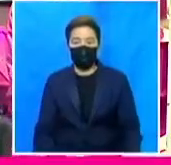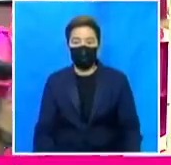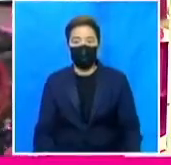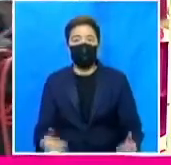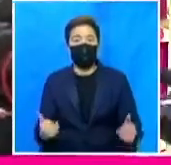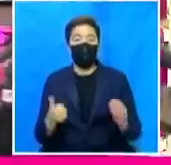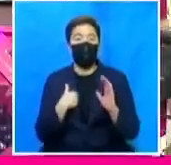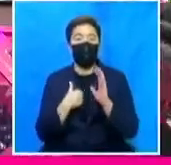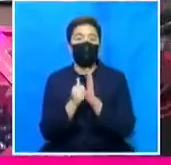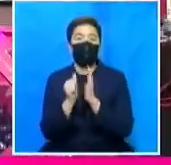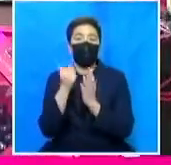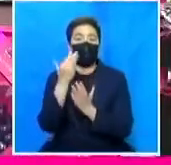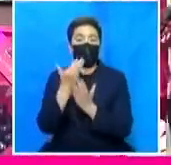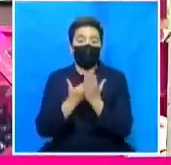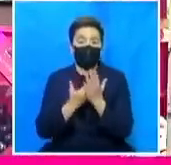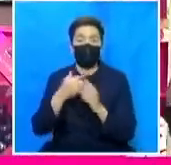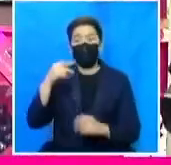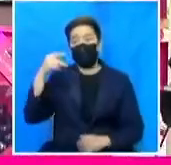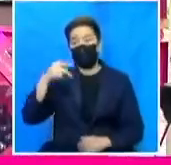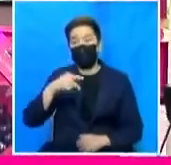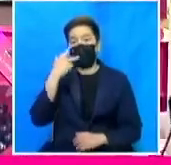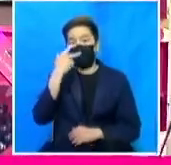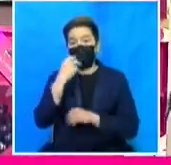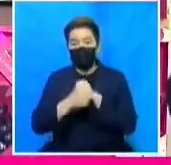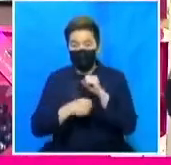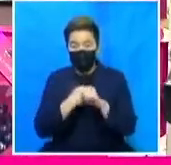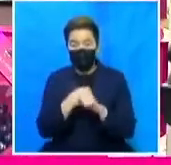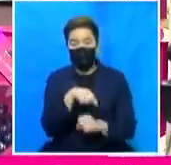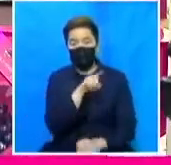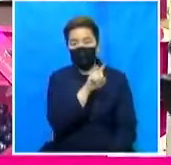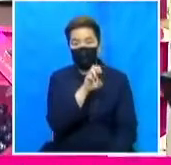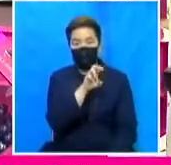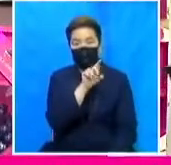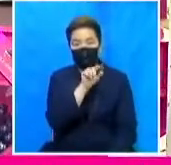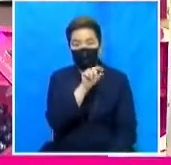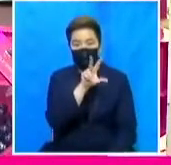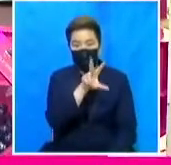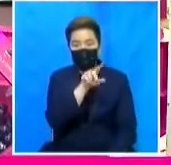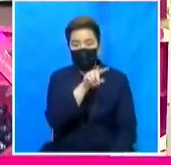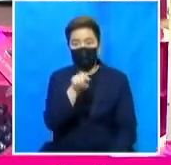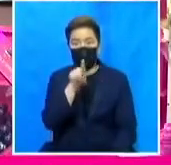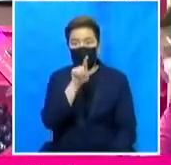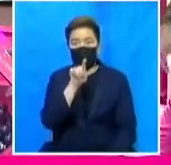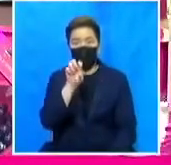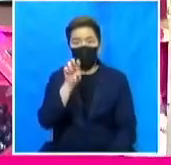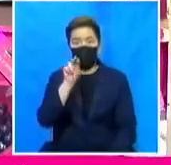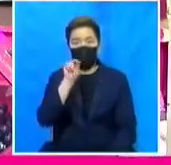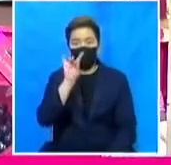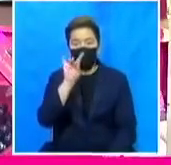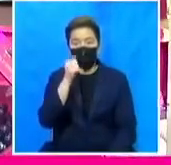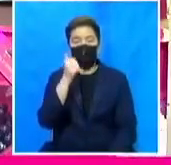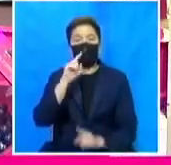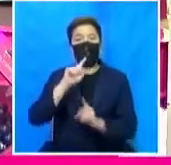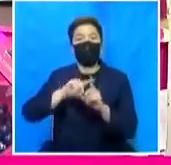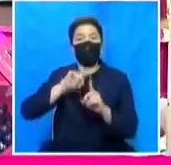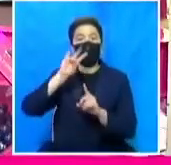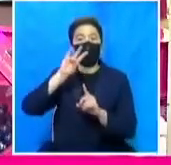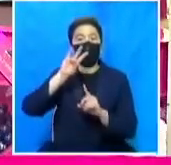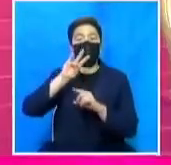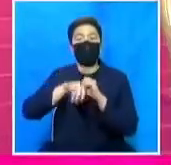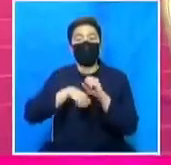การออกรางวัลสลากออมสินพิเศษ3ปีงวดที่123ถึงงวดที่138ประจำเดือนกรกฎา